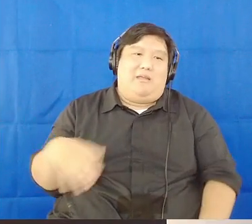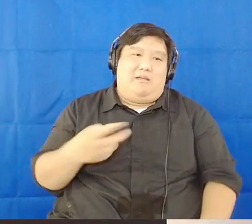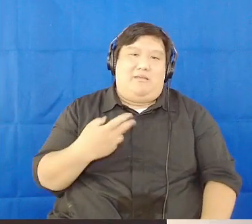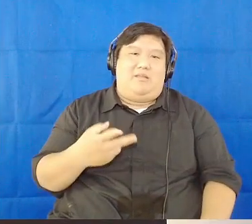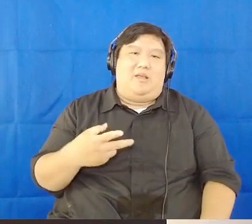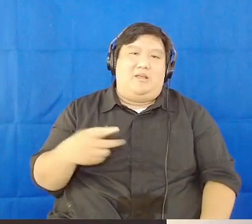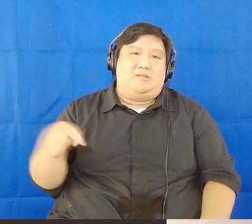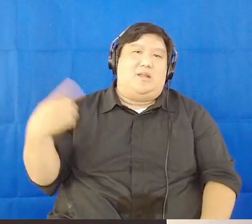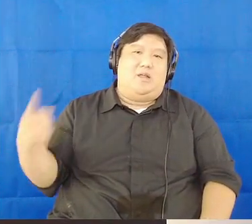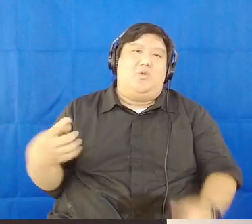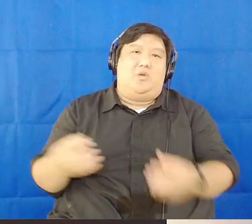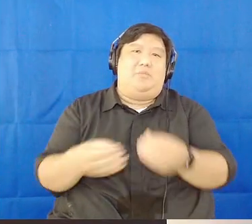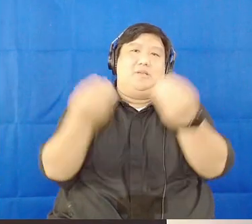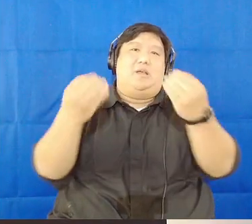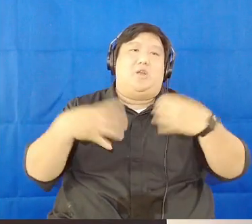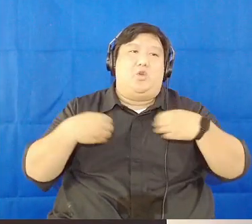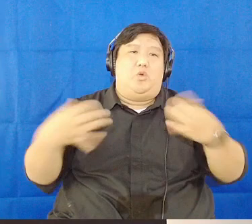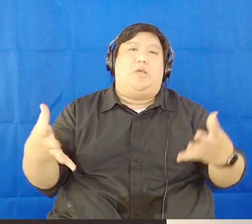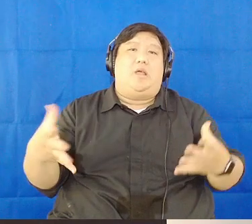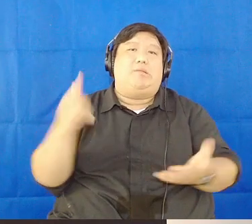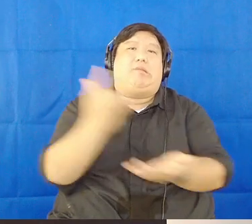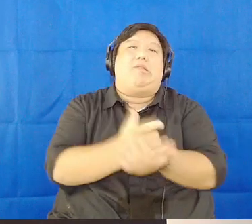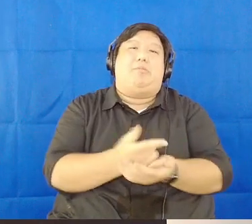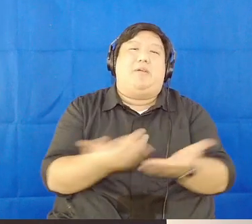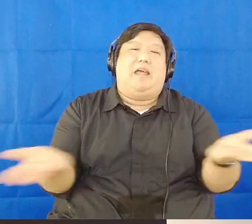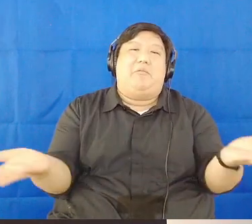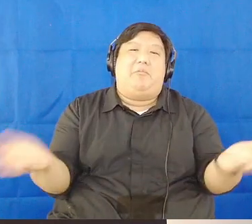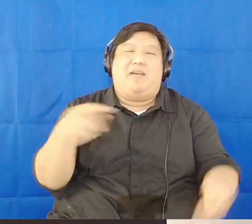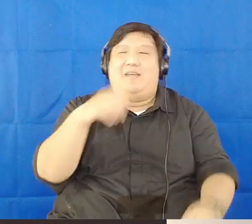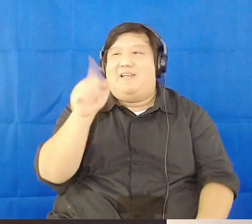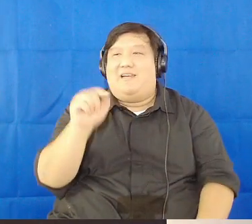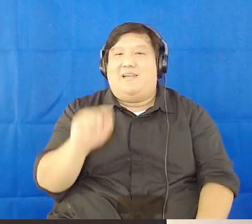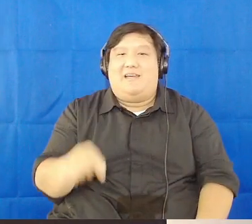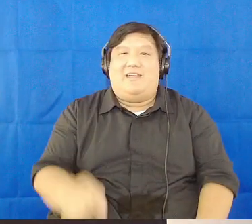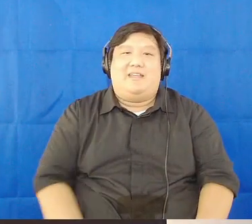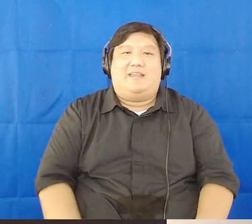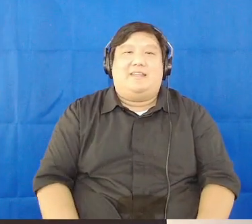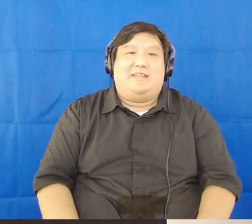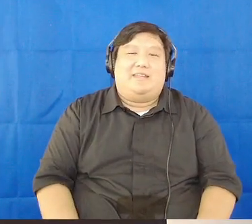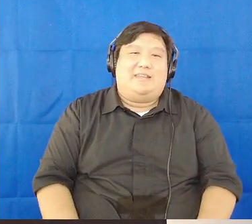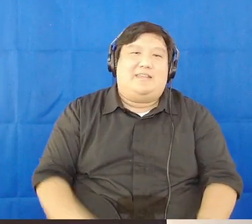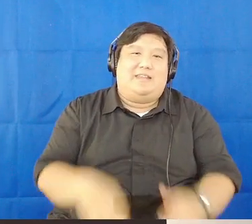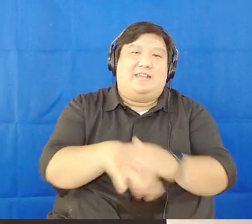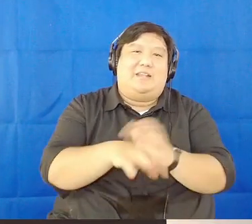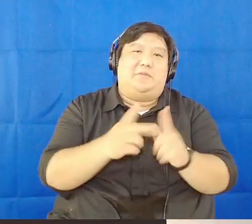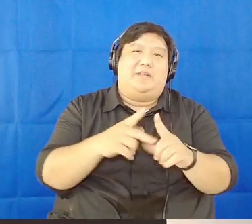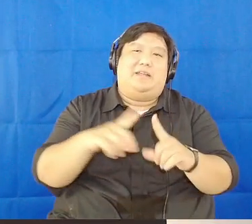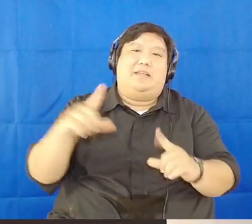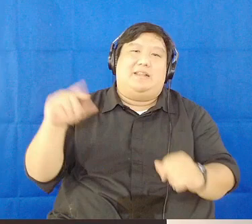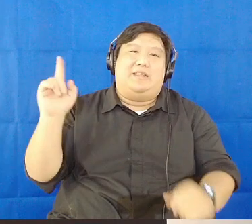masih orang itu juga enggak baik-baik juga gitu kan ya. Nah, dalam hal ini ada salah